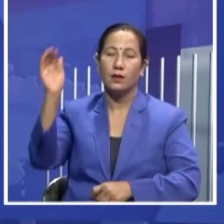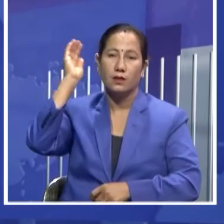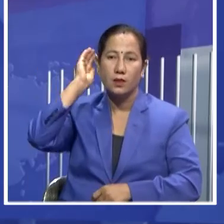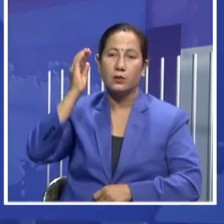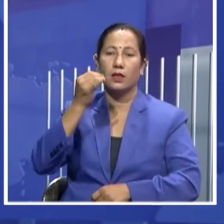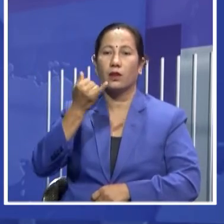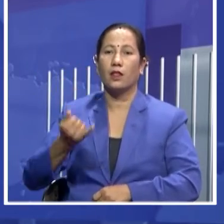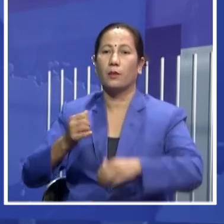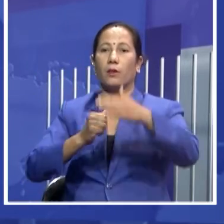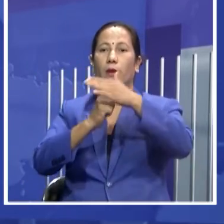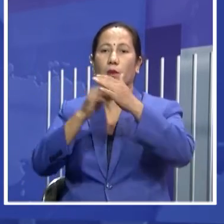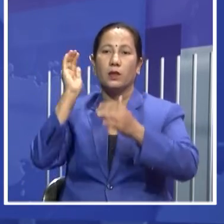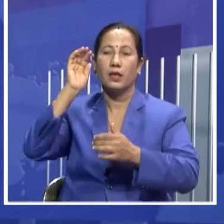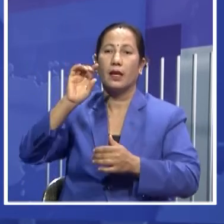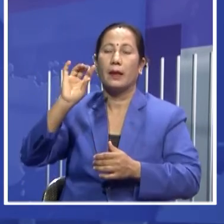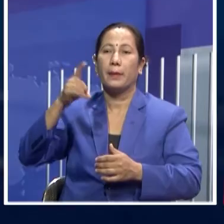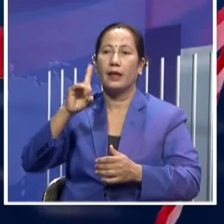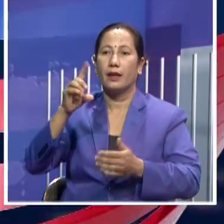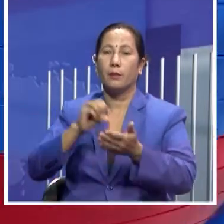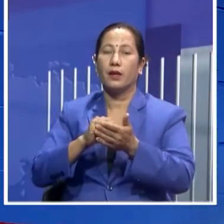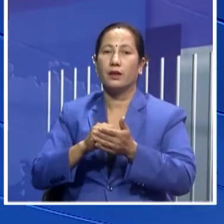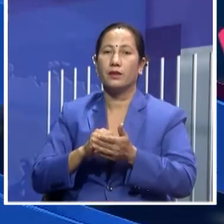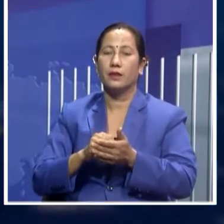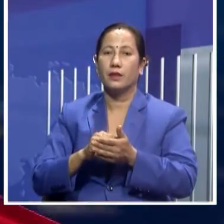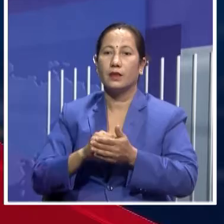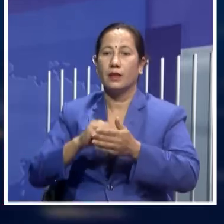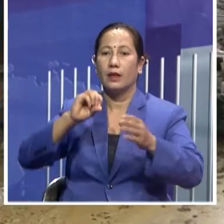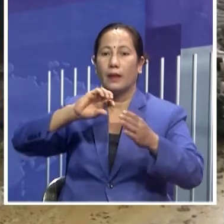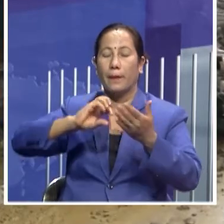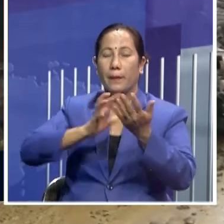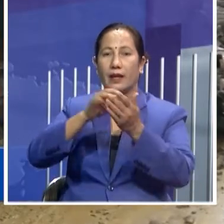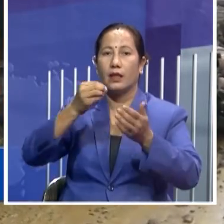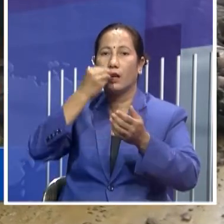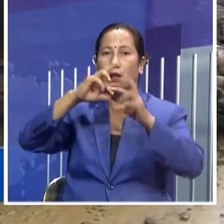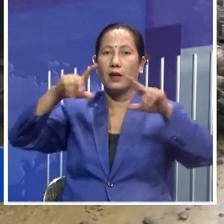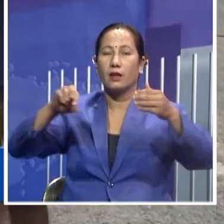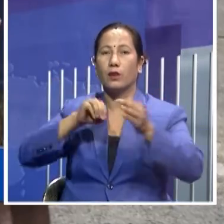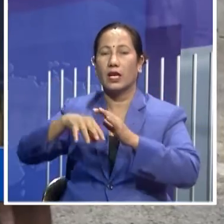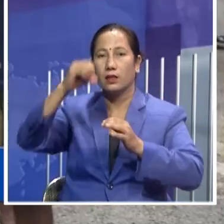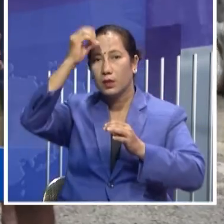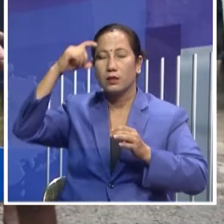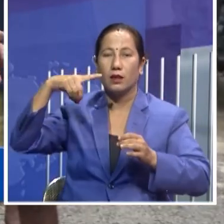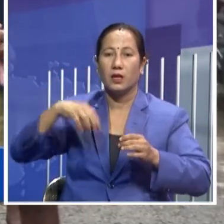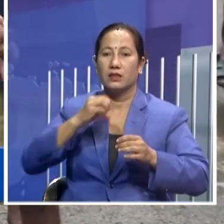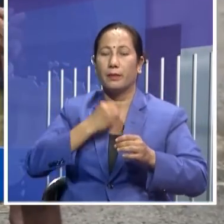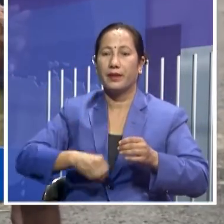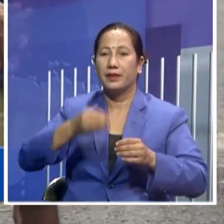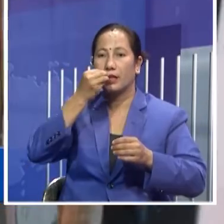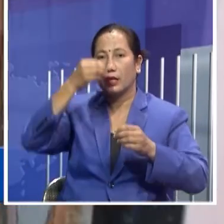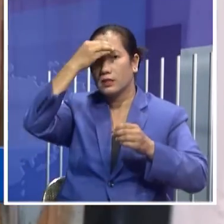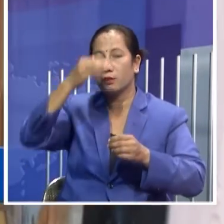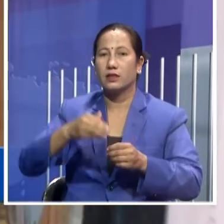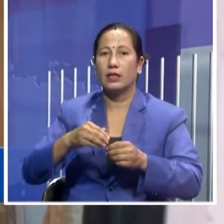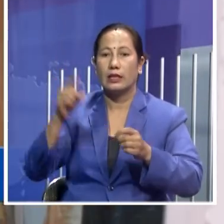समाचारको अन्त्यमा प्रमुख समाचार पुनः एकपटक। बाढीले अन्नपात बगाएपछि पश्चिम नवलपरासीका पीडितलाई छाक टार्न